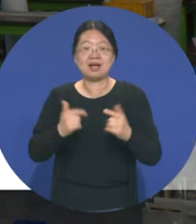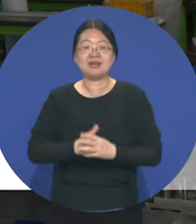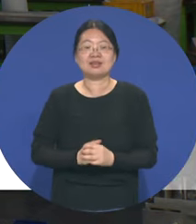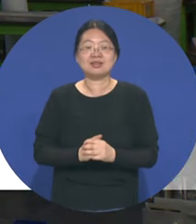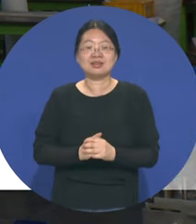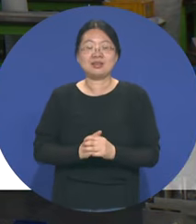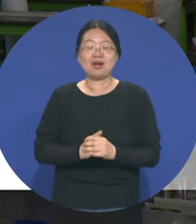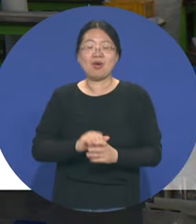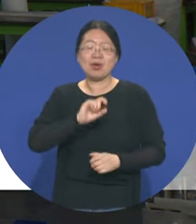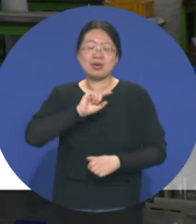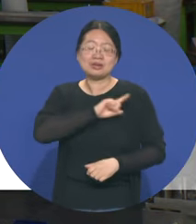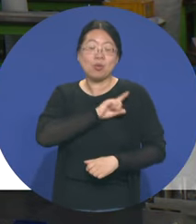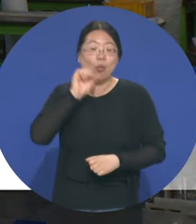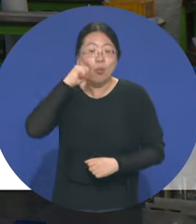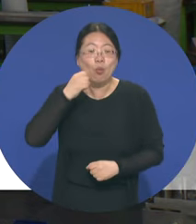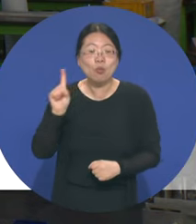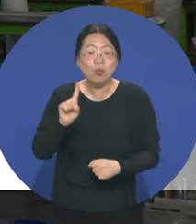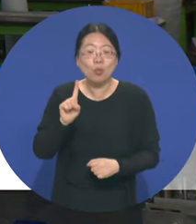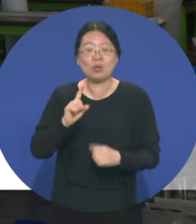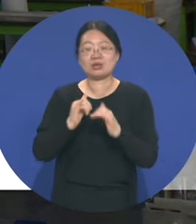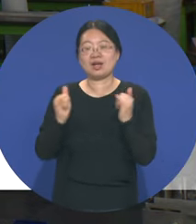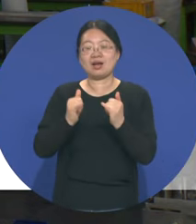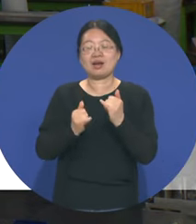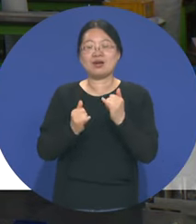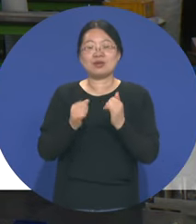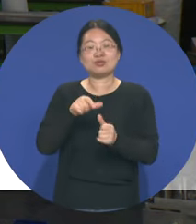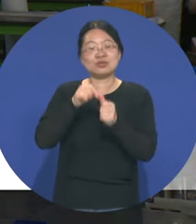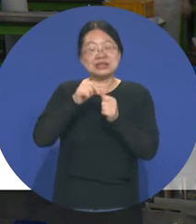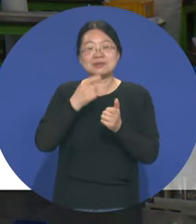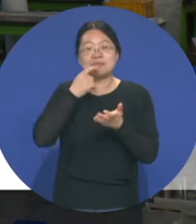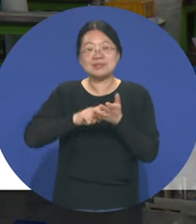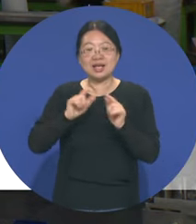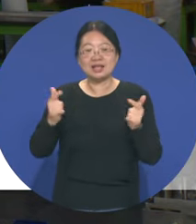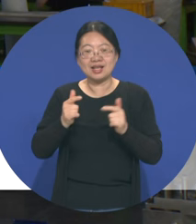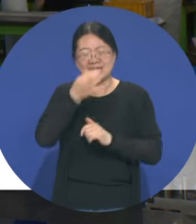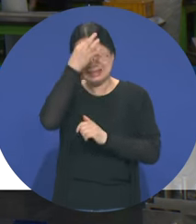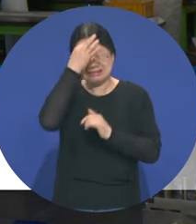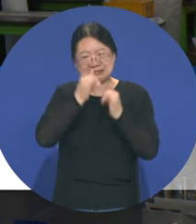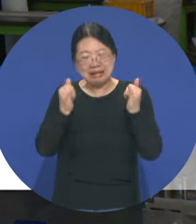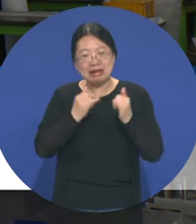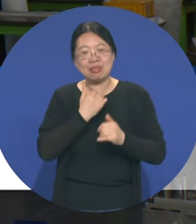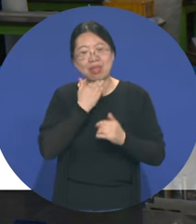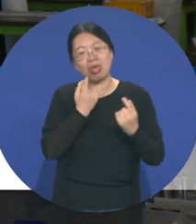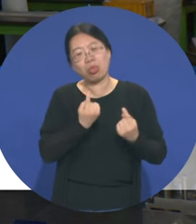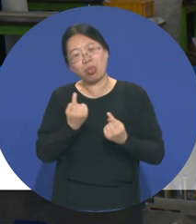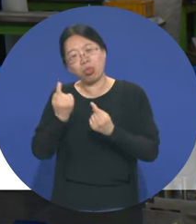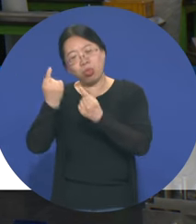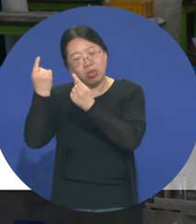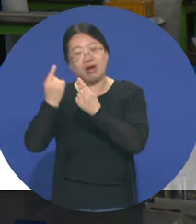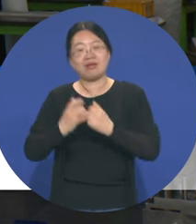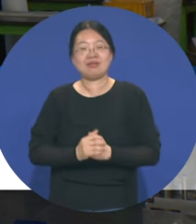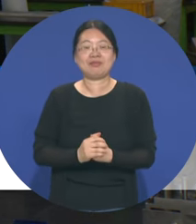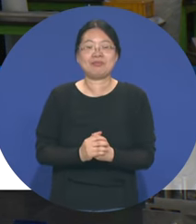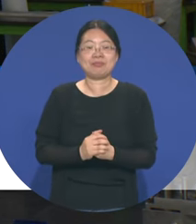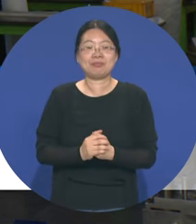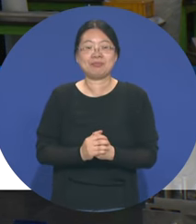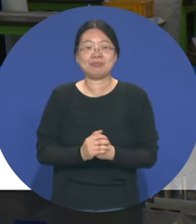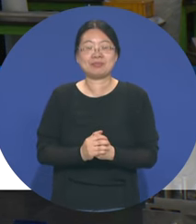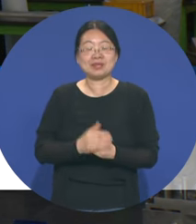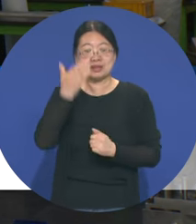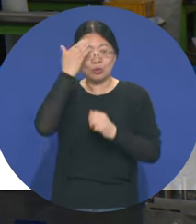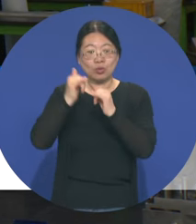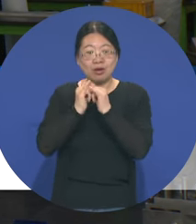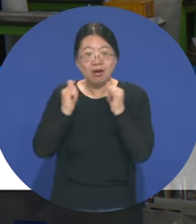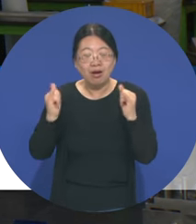대표적인 어려움이 인력난 부분입니다. 저희 엔지니어들이 점점 고령화되고 있고요. 그리고